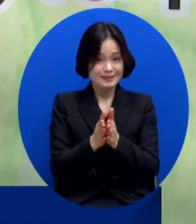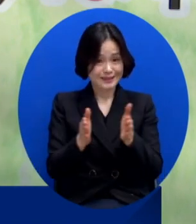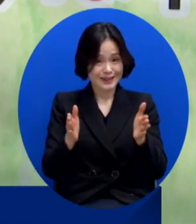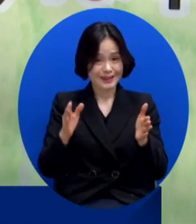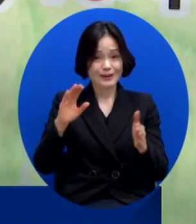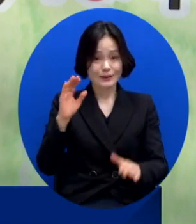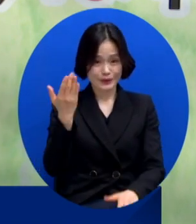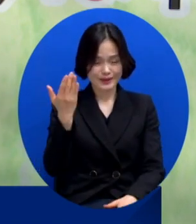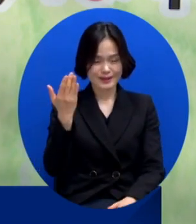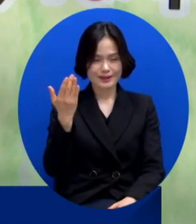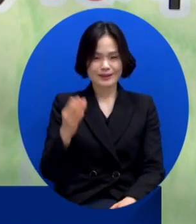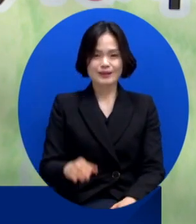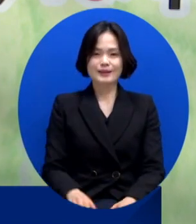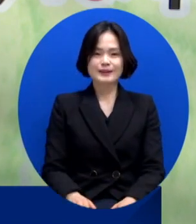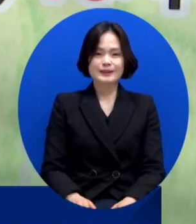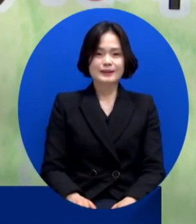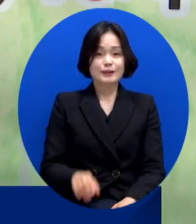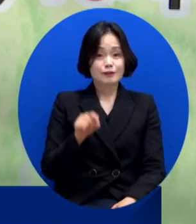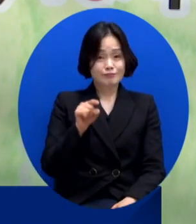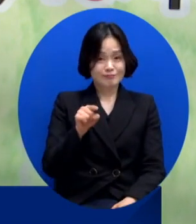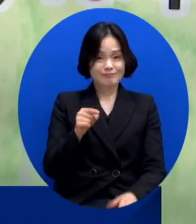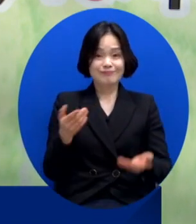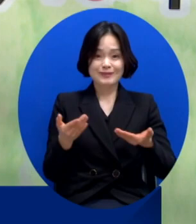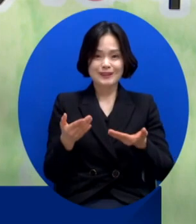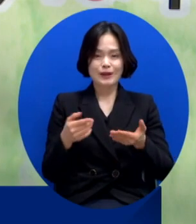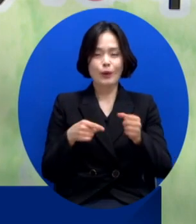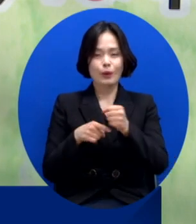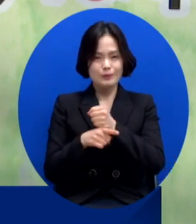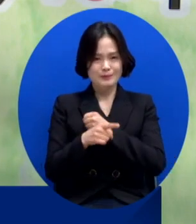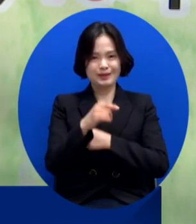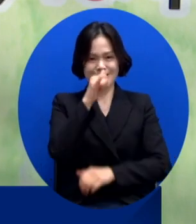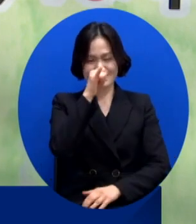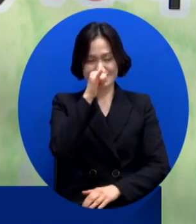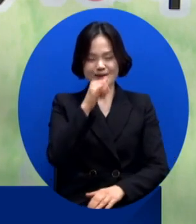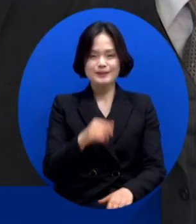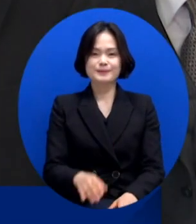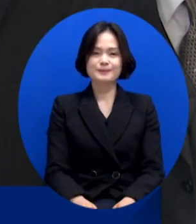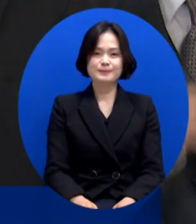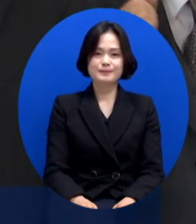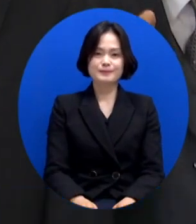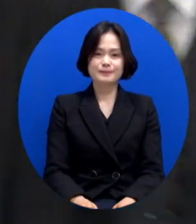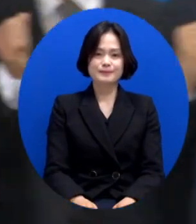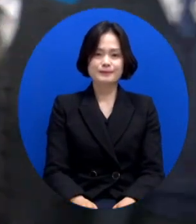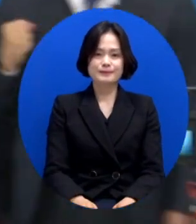시작점이 된다는 것이 예언을 큰 의미가 있다고 생각합니다